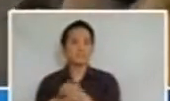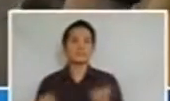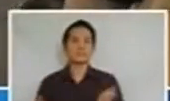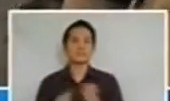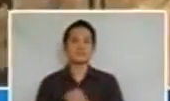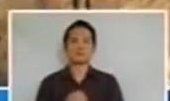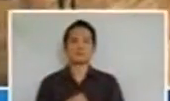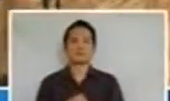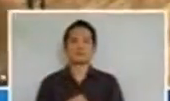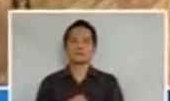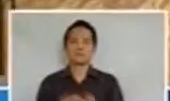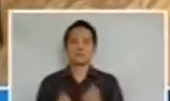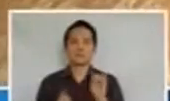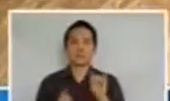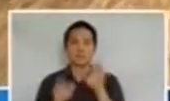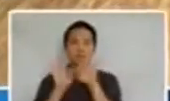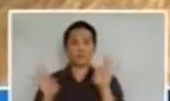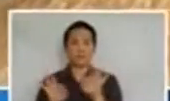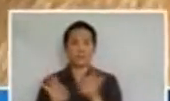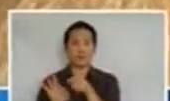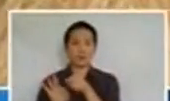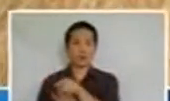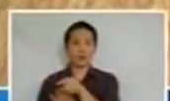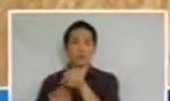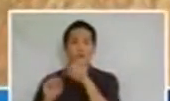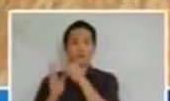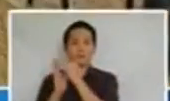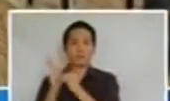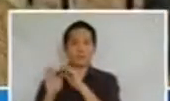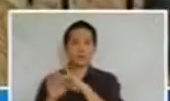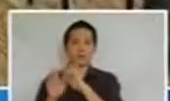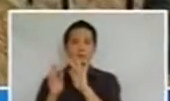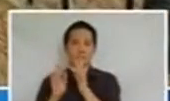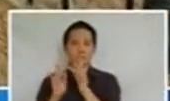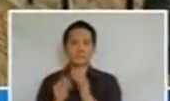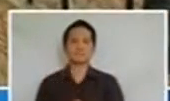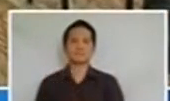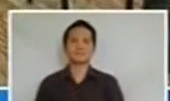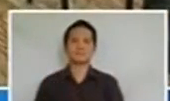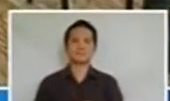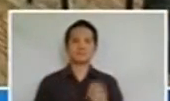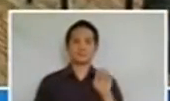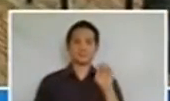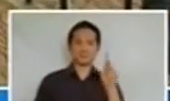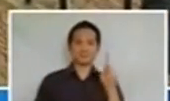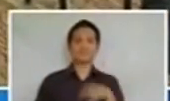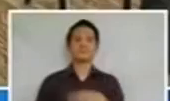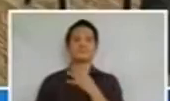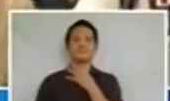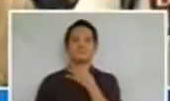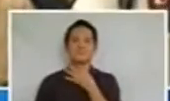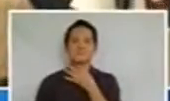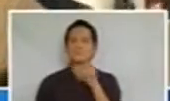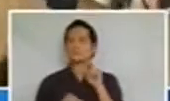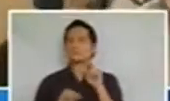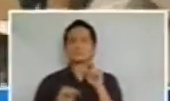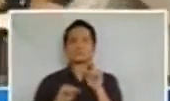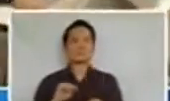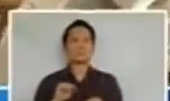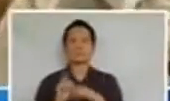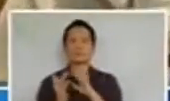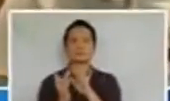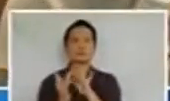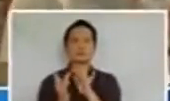Dole website. Naglaan po kami ng espasyo sa Dole website para po ma-download nila